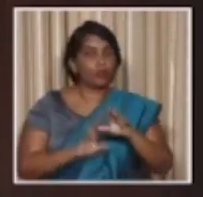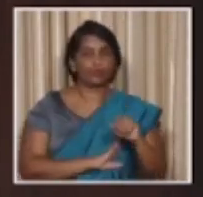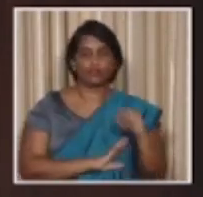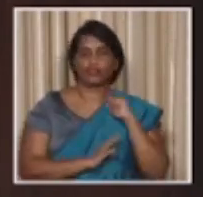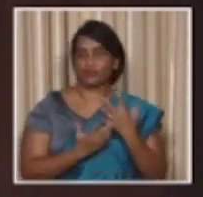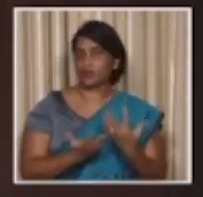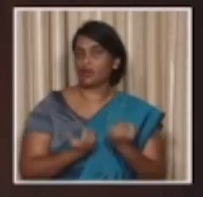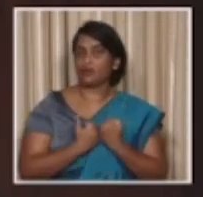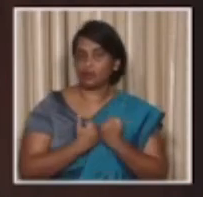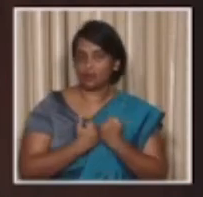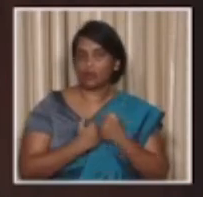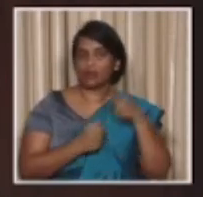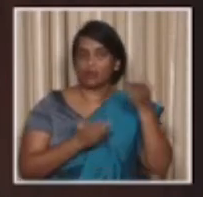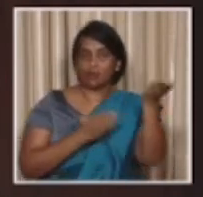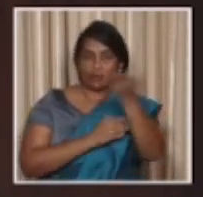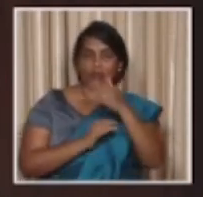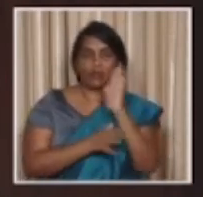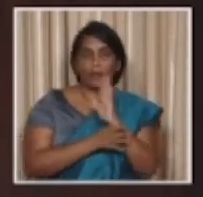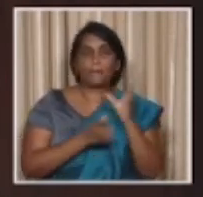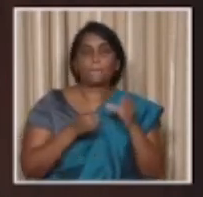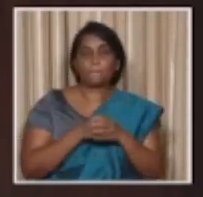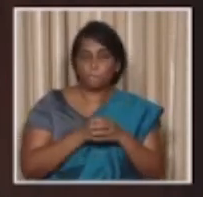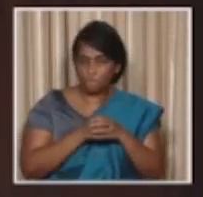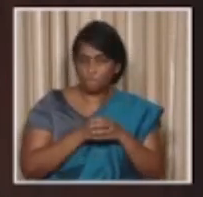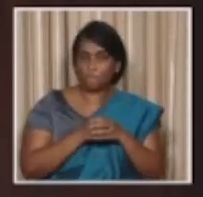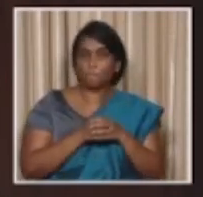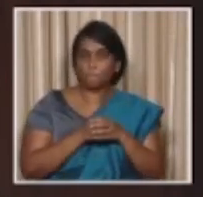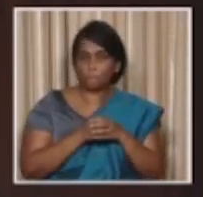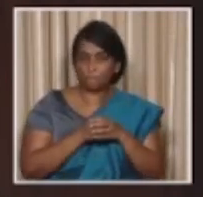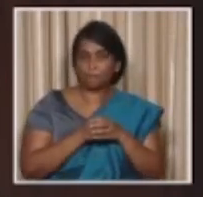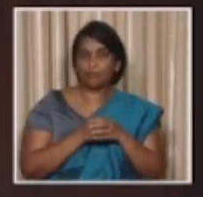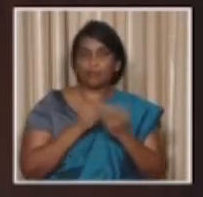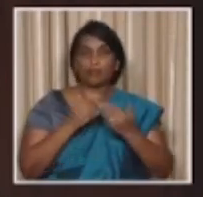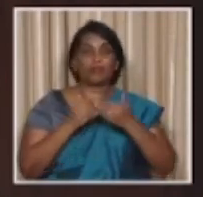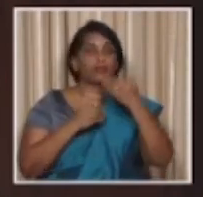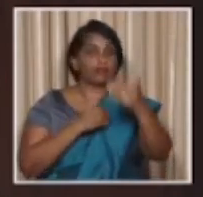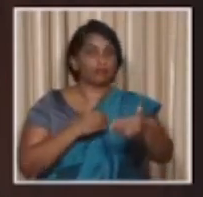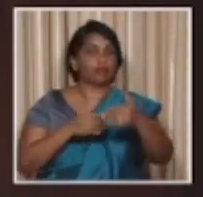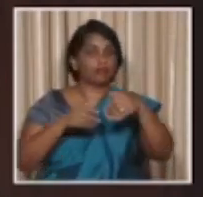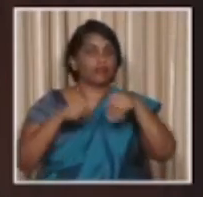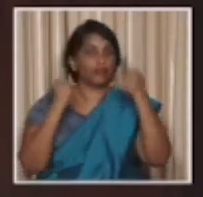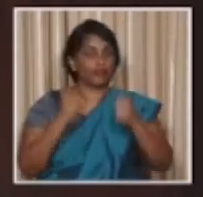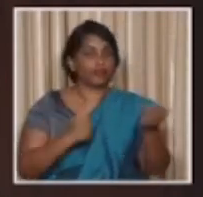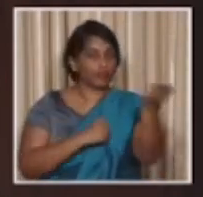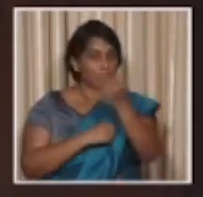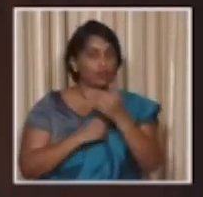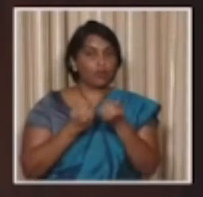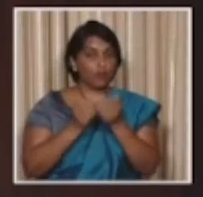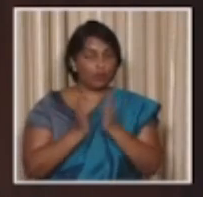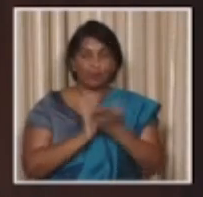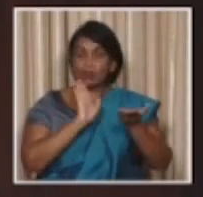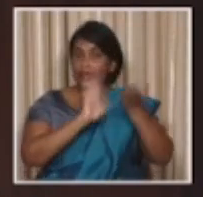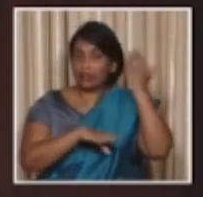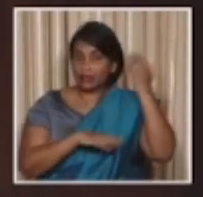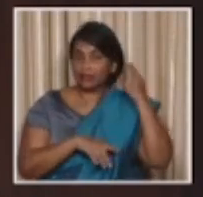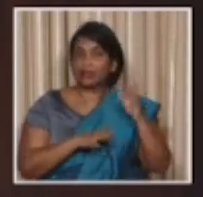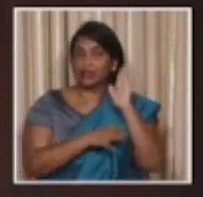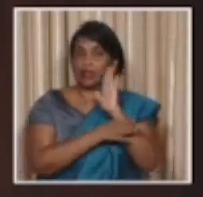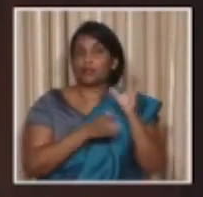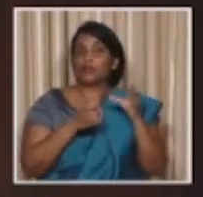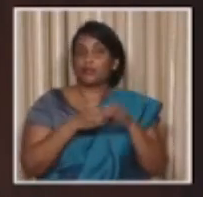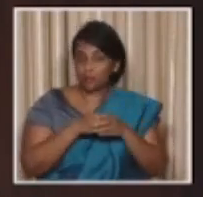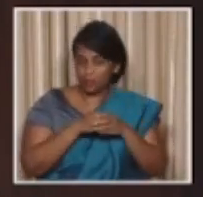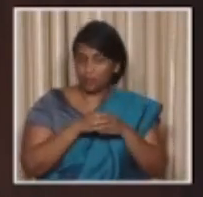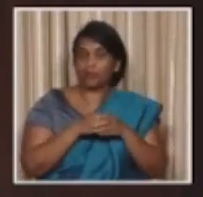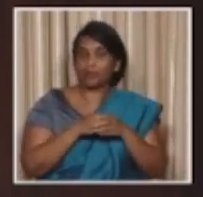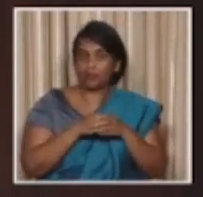ලැබිලා තියෙන්නේ මෙතන ඉන්න ශ්‍රී ලංකා නිදහස් පක්ෂයේ මේ ඉදිරියේ ඉඳගෙන ඉන්න අය ඔක්කොම තමුන්නාසලා ඉතිහාසයේ ශ්‍රී ලංකා නිදහස්